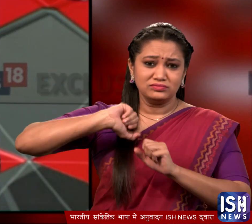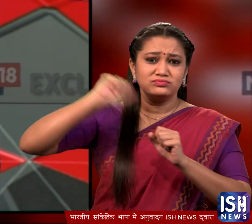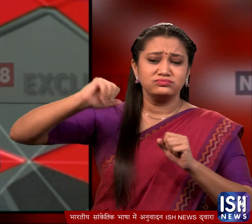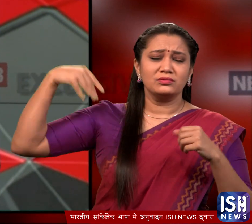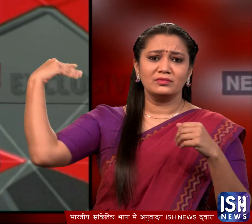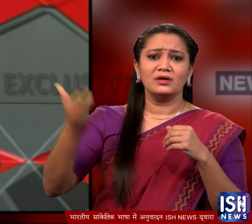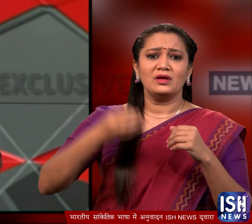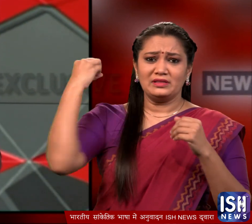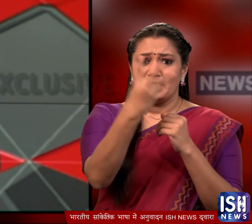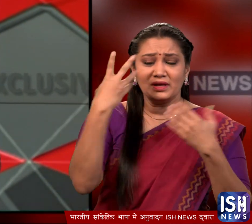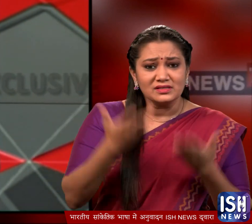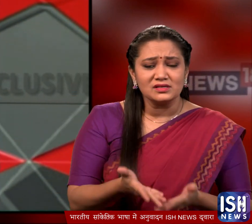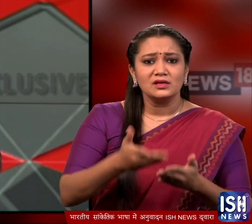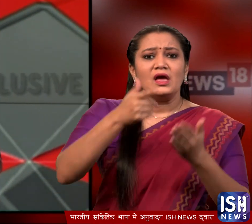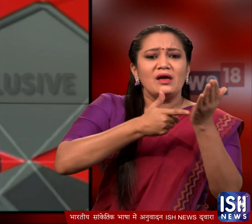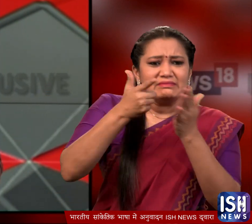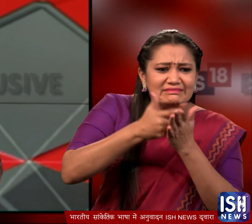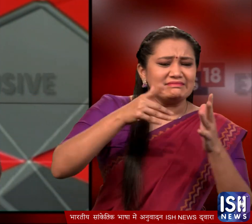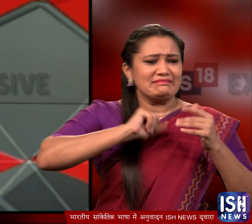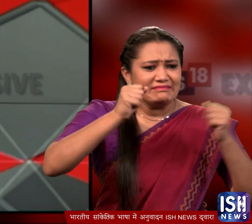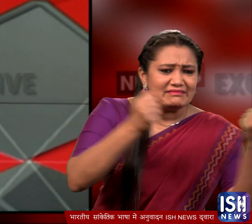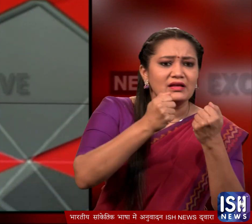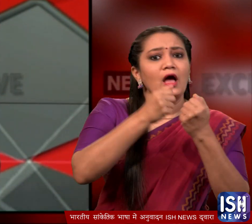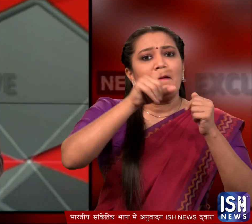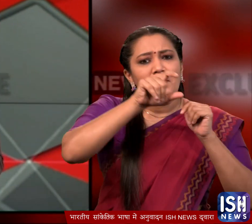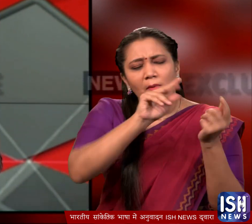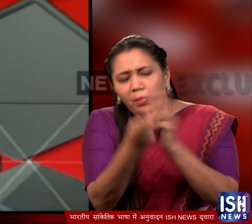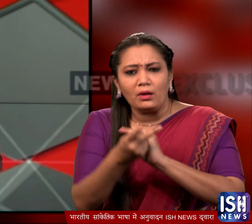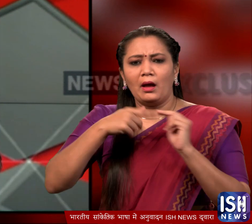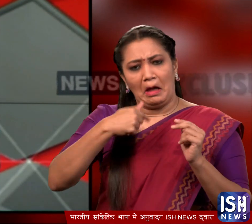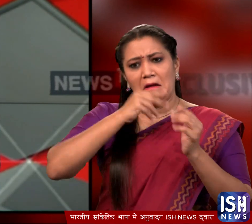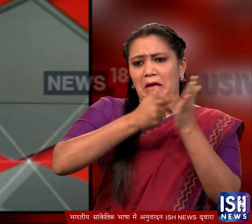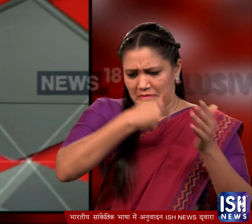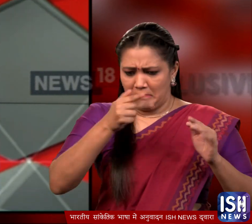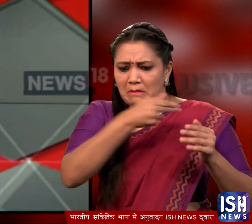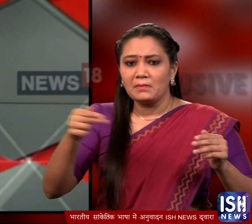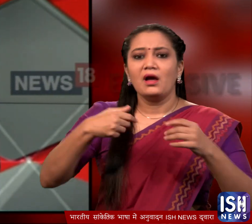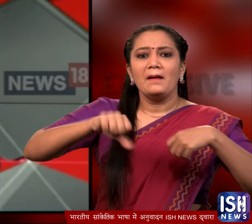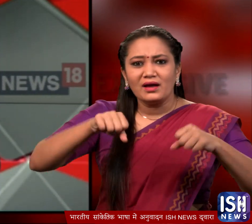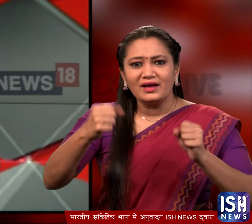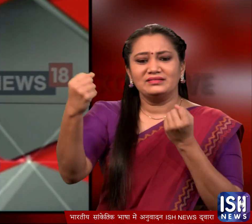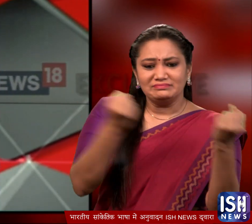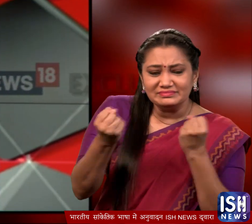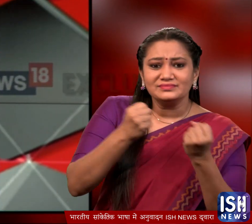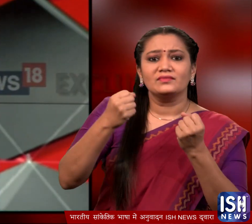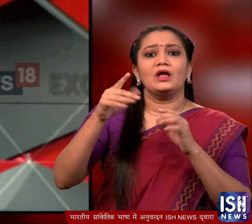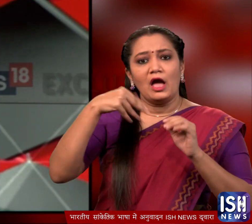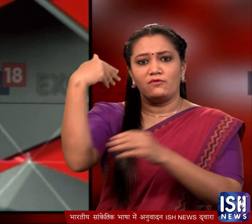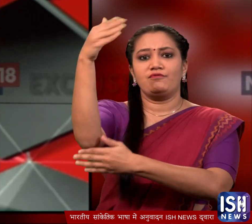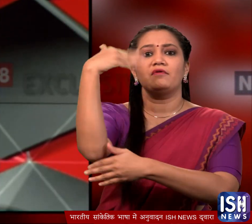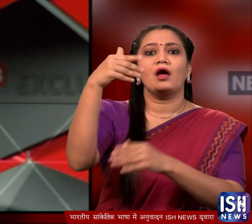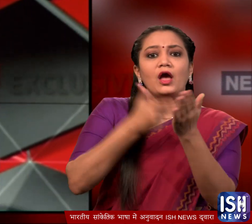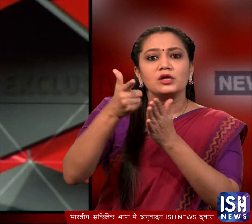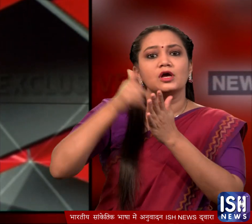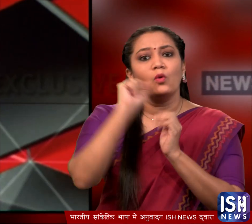से उलझना नहीं चाहती, इसलिए कुछ बदमाश भी अब किसानों की आड़ में लूटपाट करने में जुटे। इलाके में मोटरसाइकिल या कार पर किसान संगठनों का